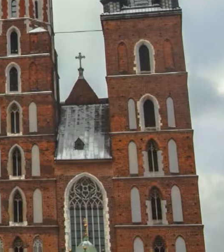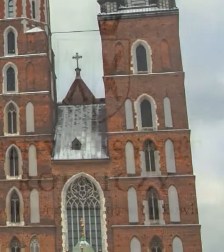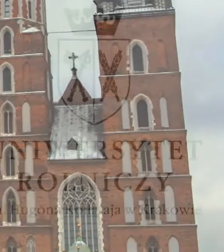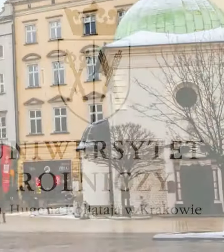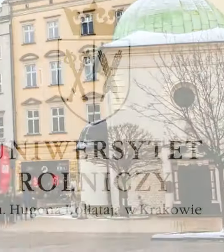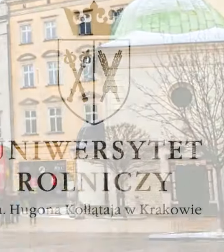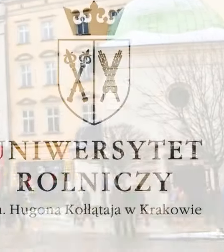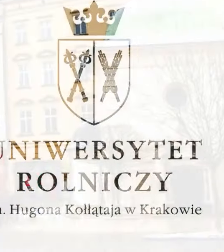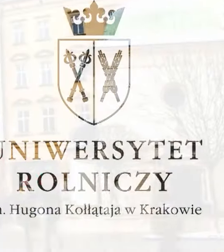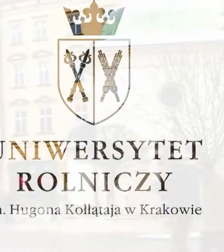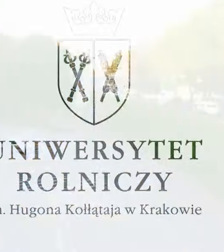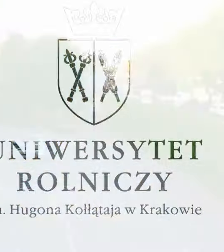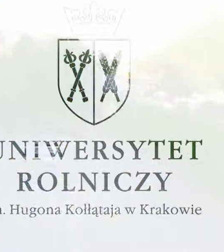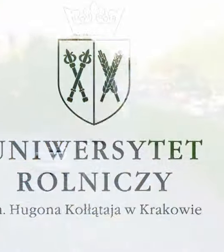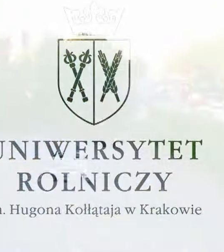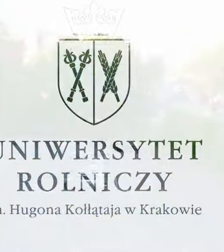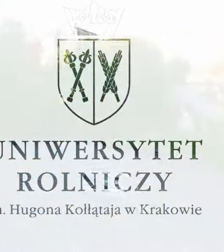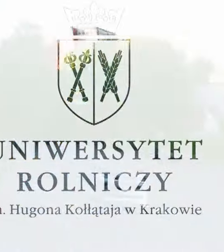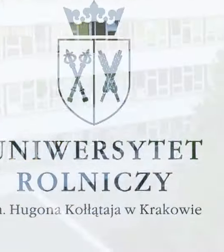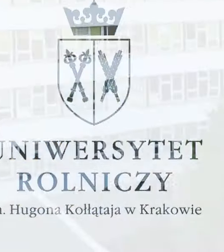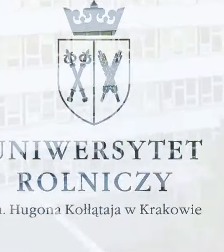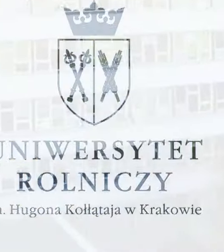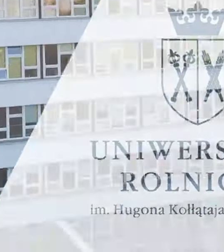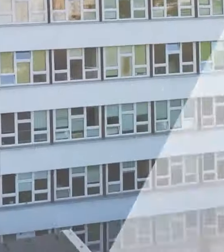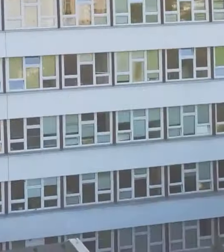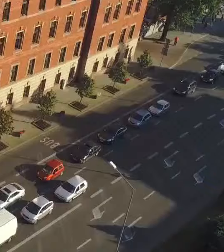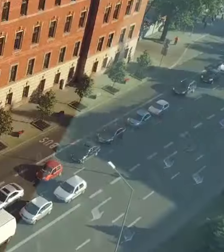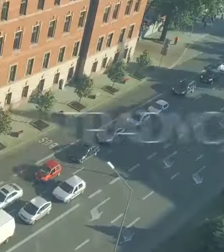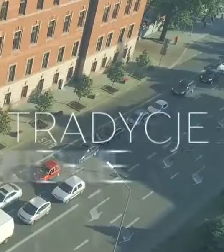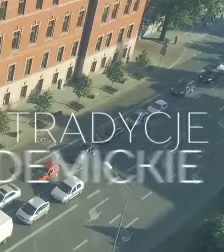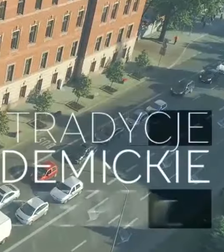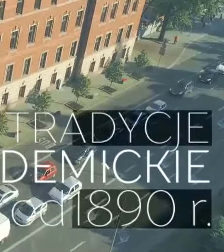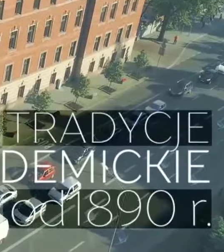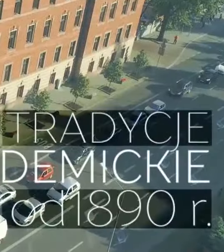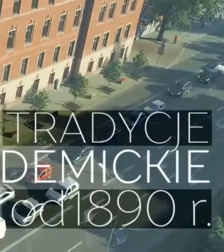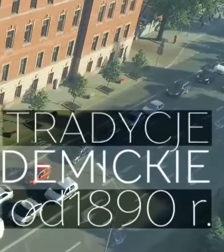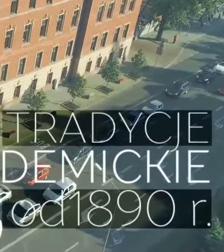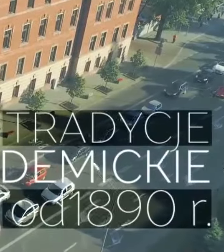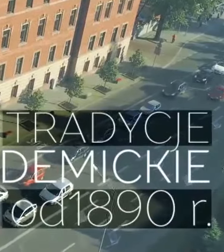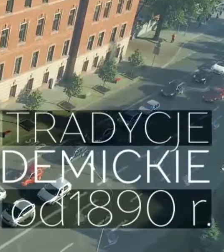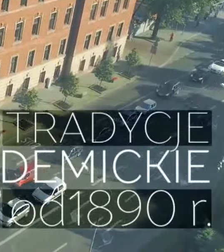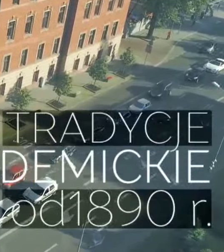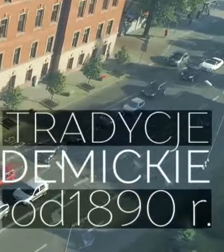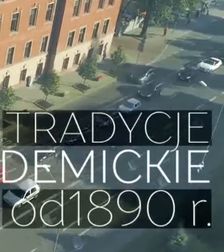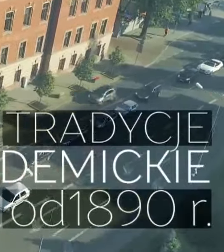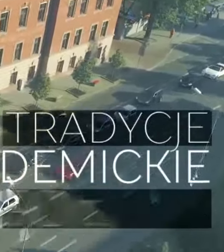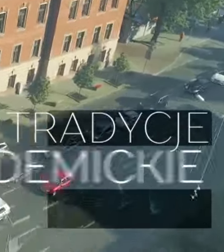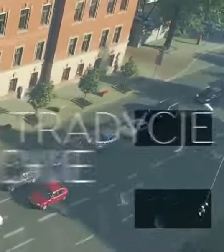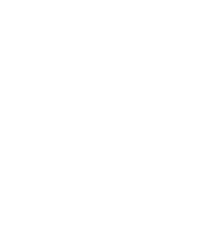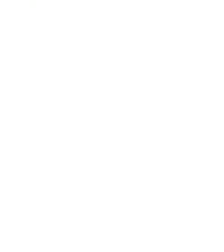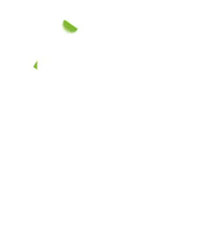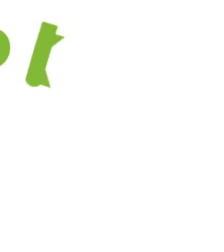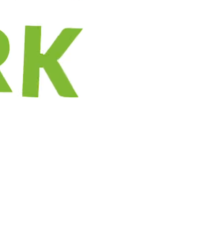Widok na architekturę Krakowa i budynki Uniwersytetu Rolniczego. Napisy. Tradycje akademickie od 1890